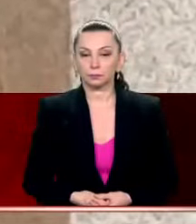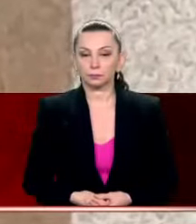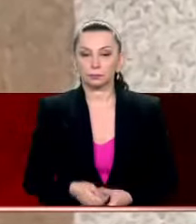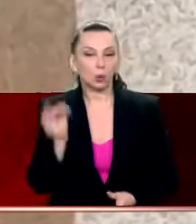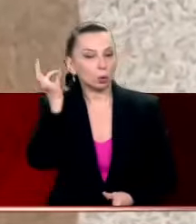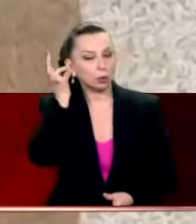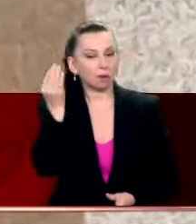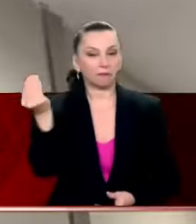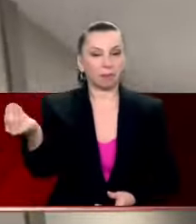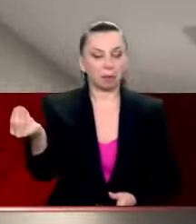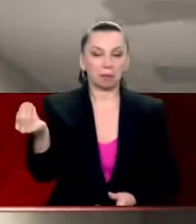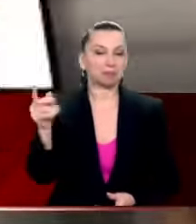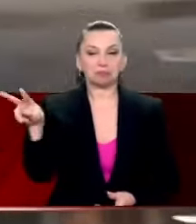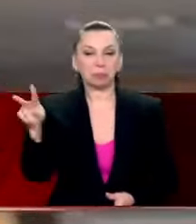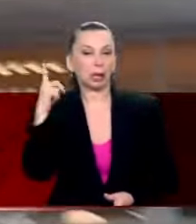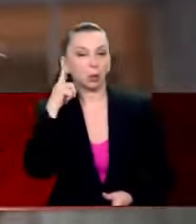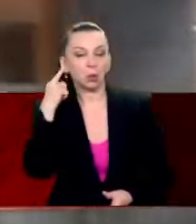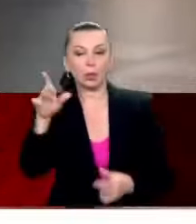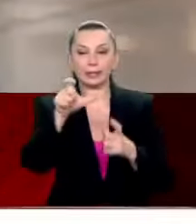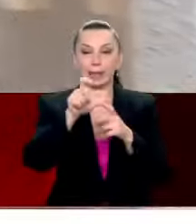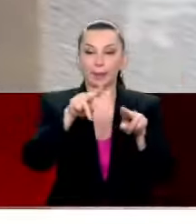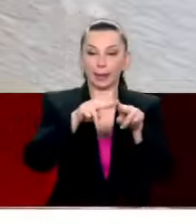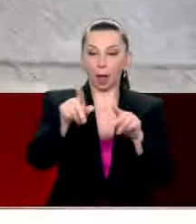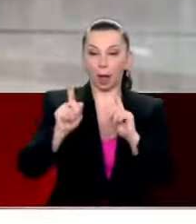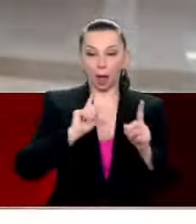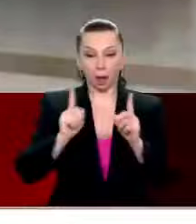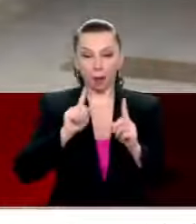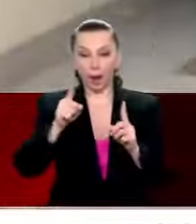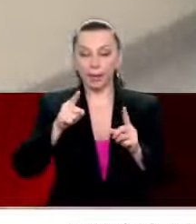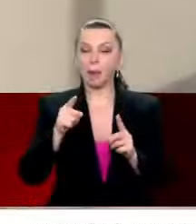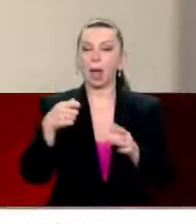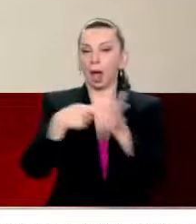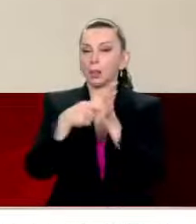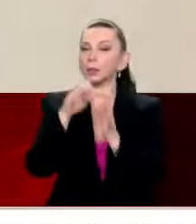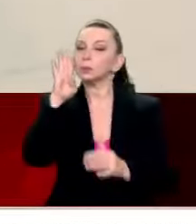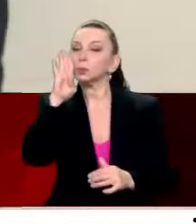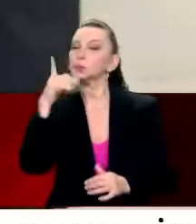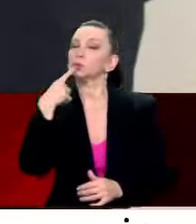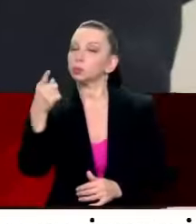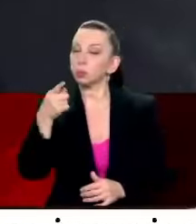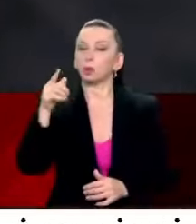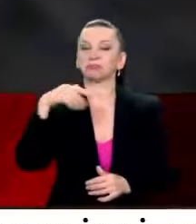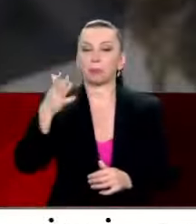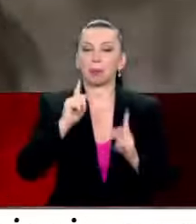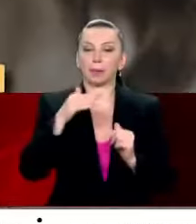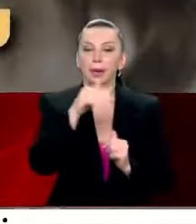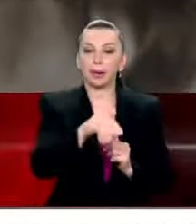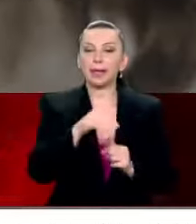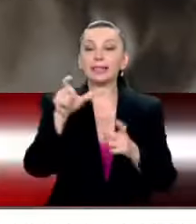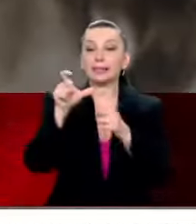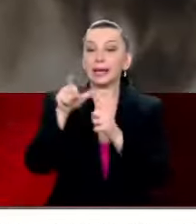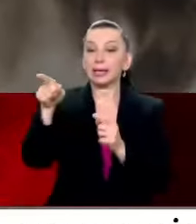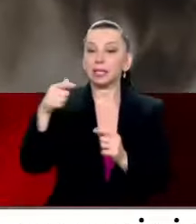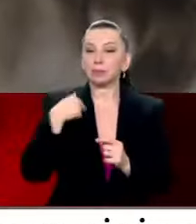uzattı. Ardından da Semih Kaya duruşma salonuna çağrıldı. Girer girmez ifadesi başladı. Seçil Erzan